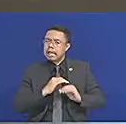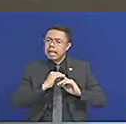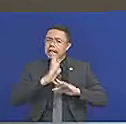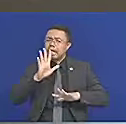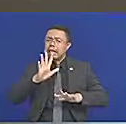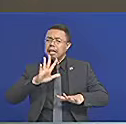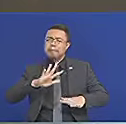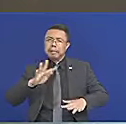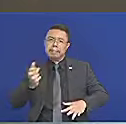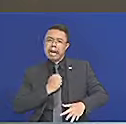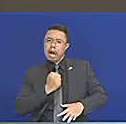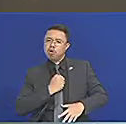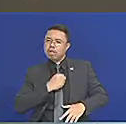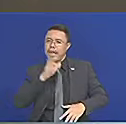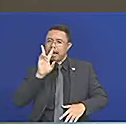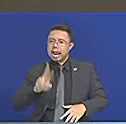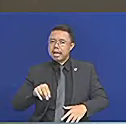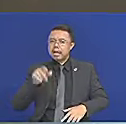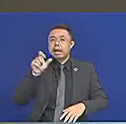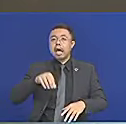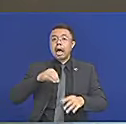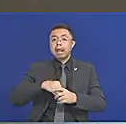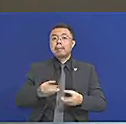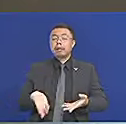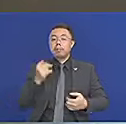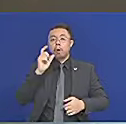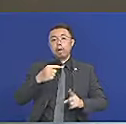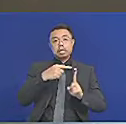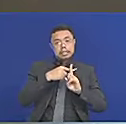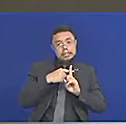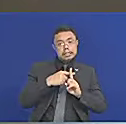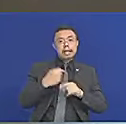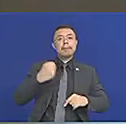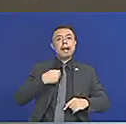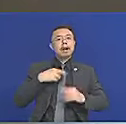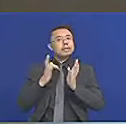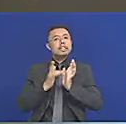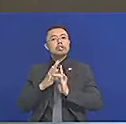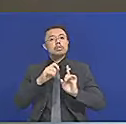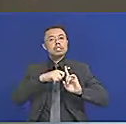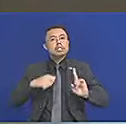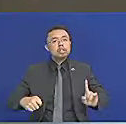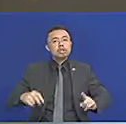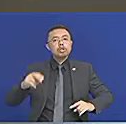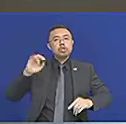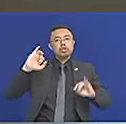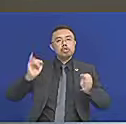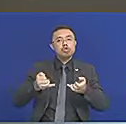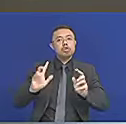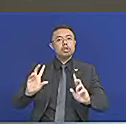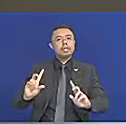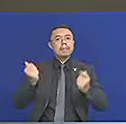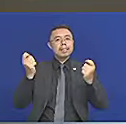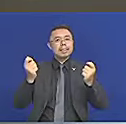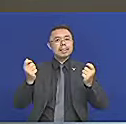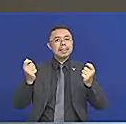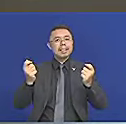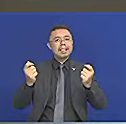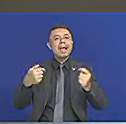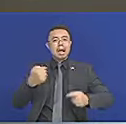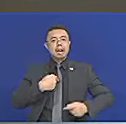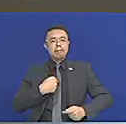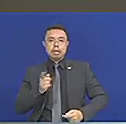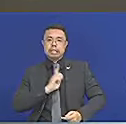lagi dalam kehidupan orang Kristen ini yang mengaku Yesus Kristus adalah juru selamat dan